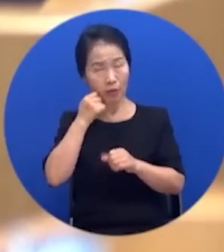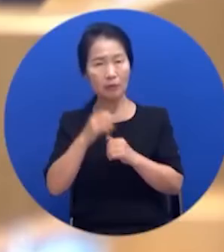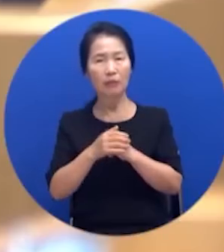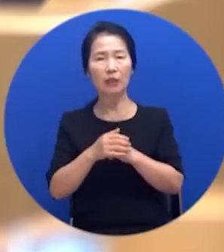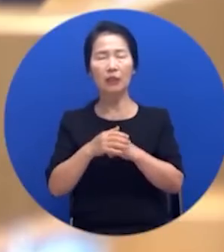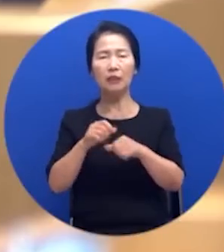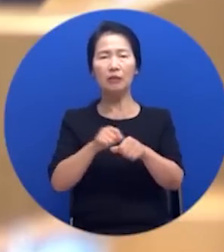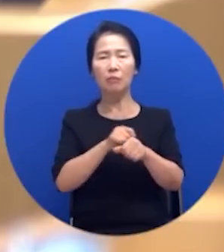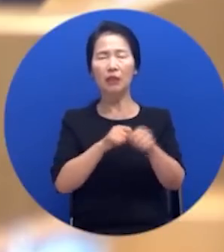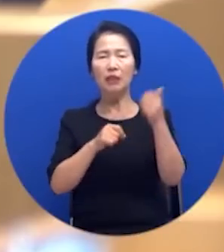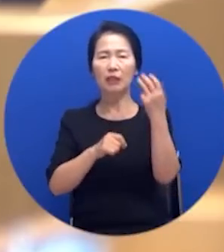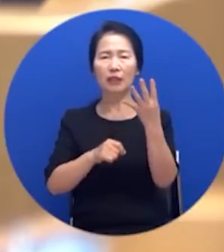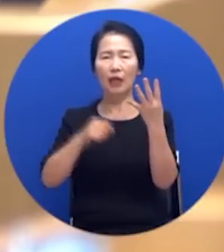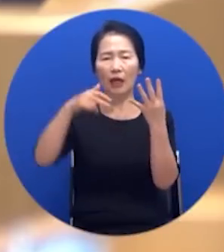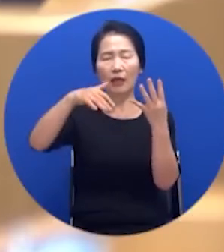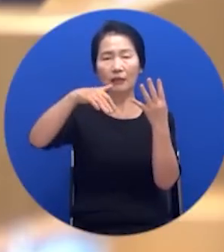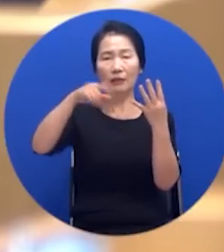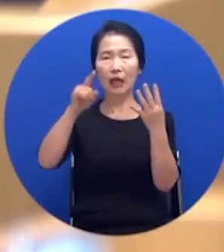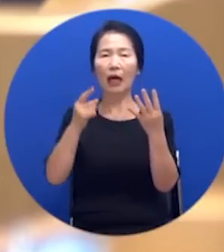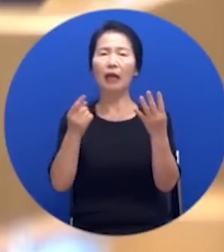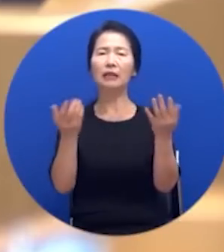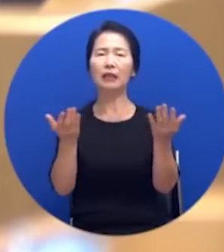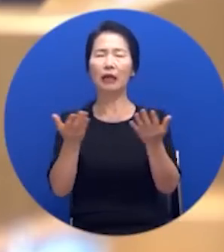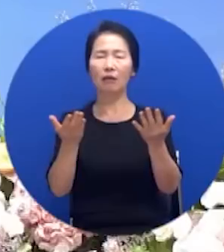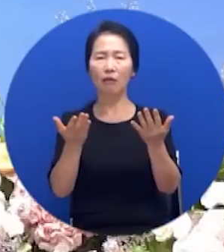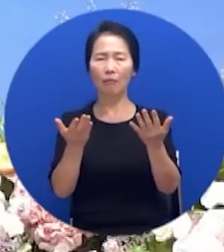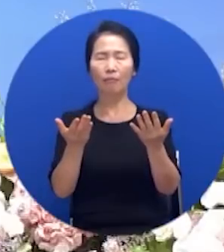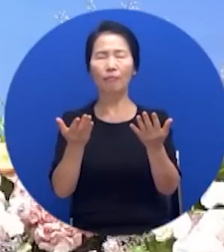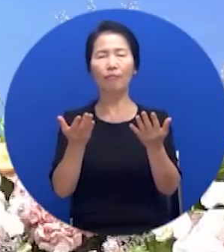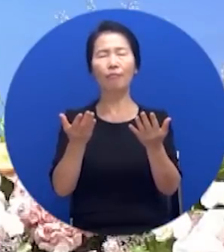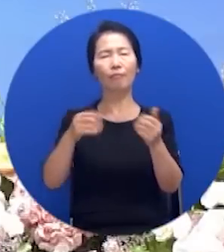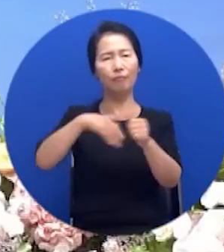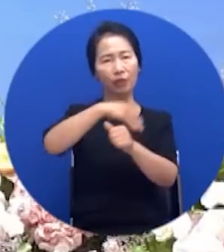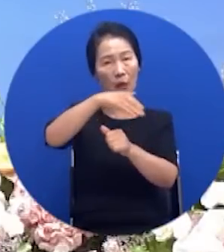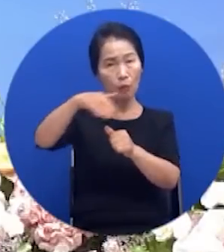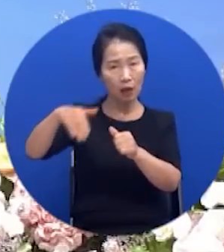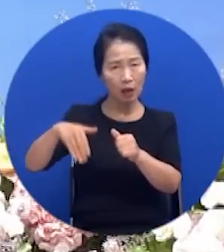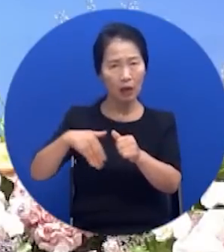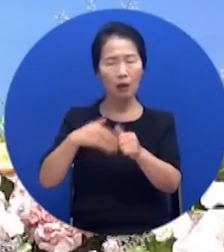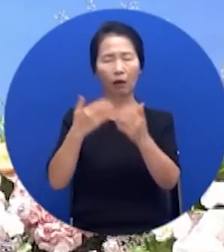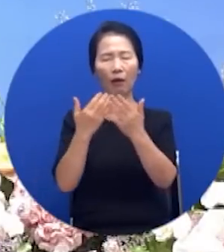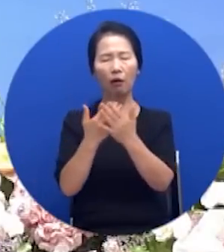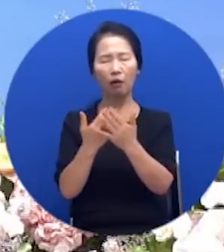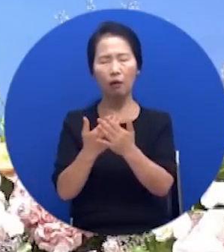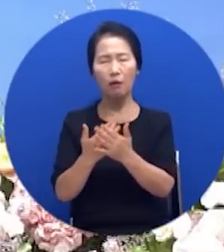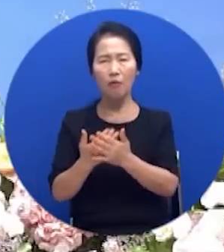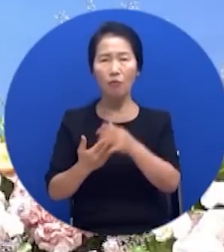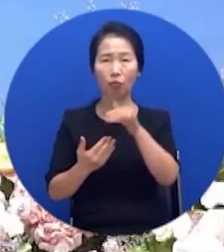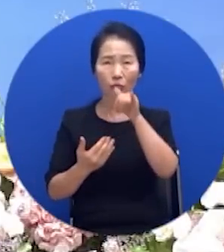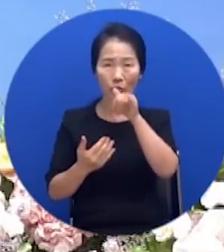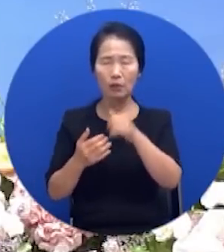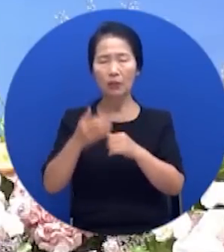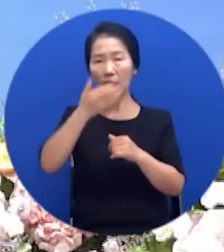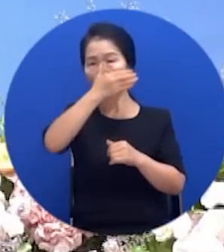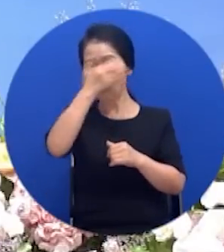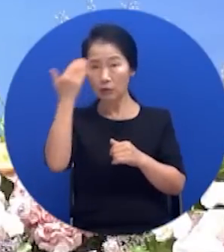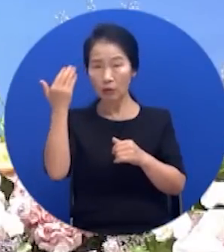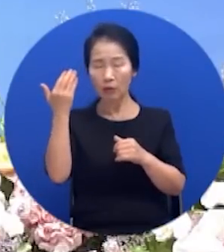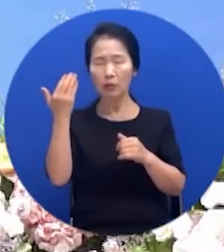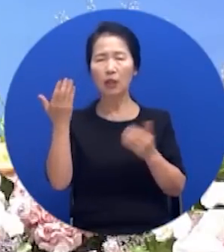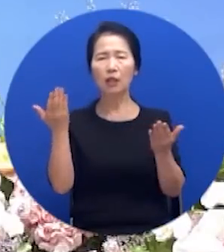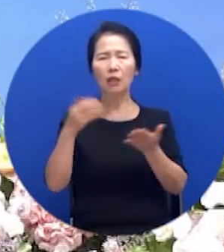4차 산업시대의 산업구조적 문제로 초래되는 저성장으로 인해 청년 실업은